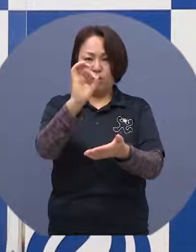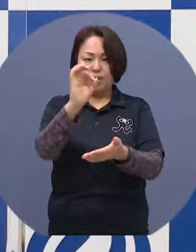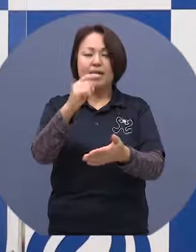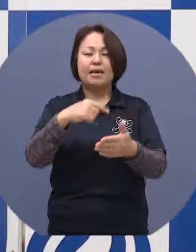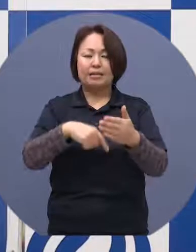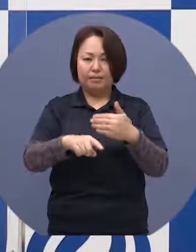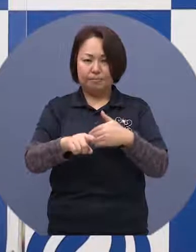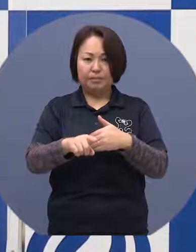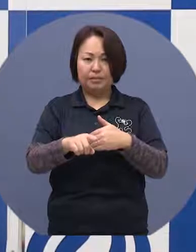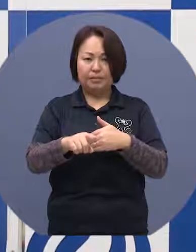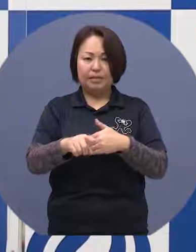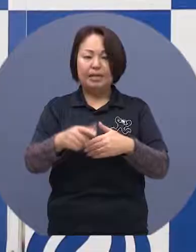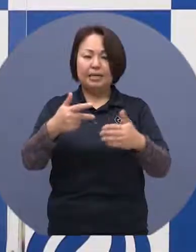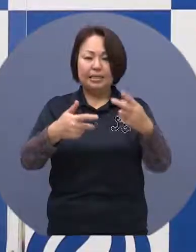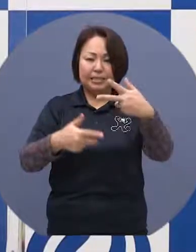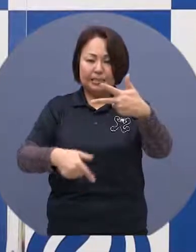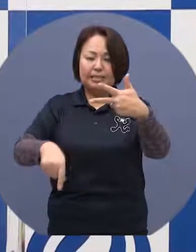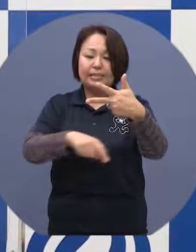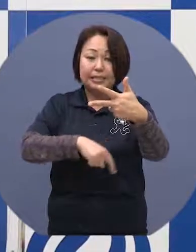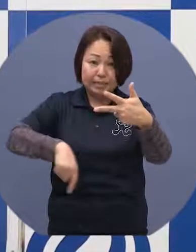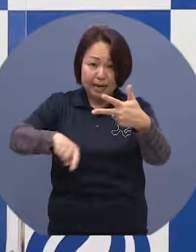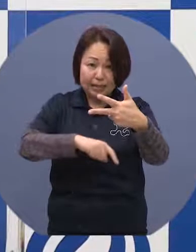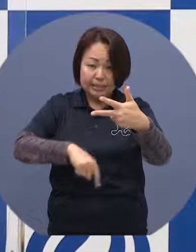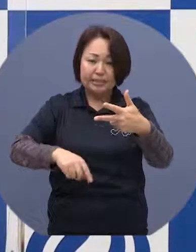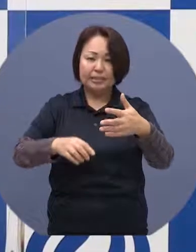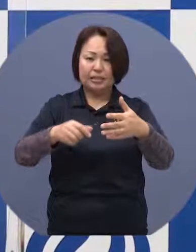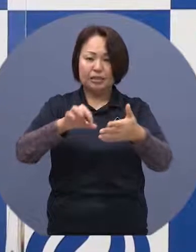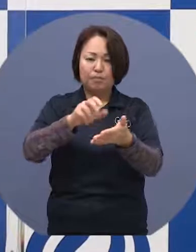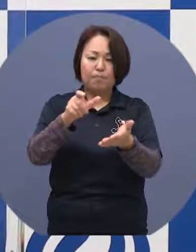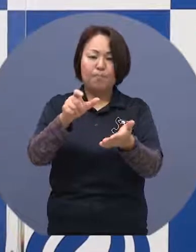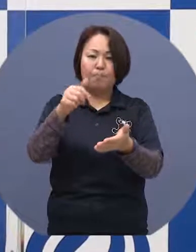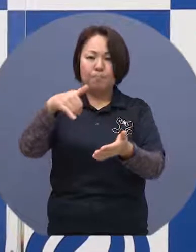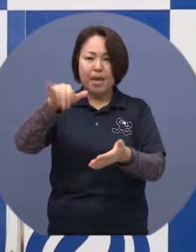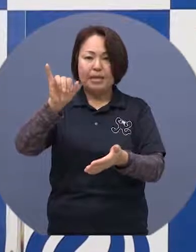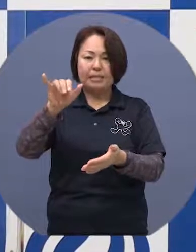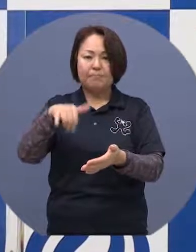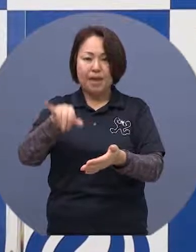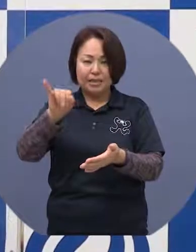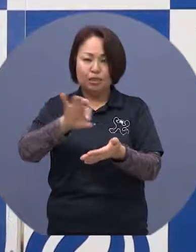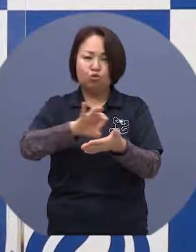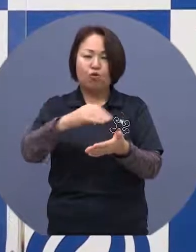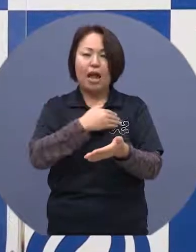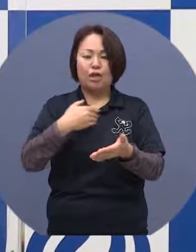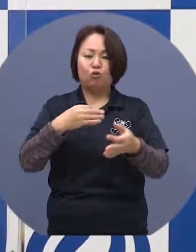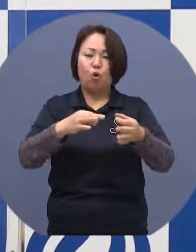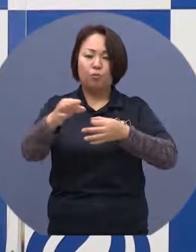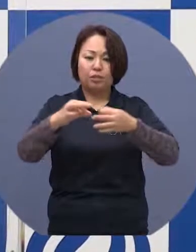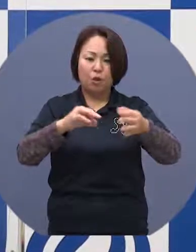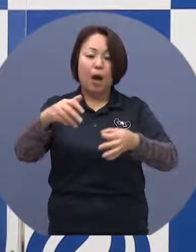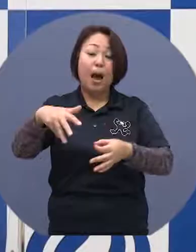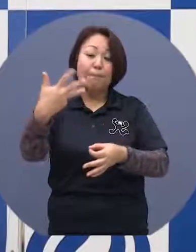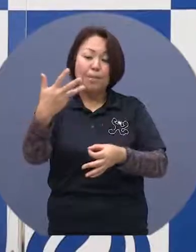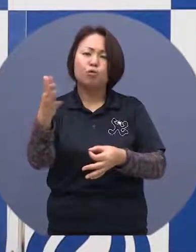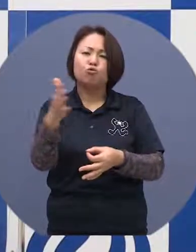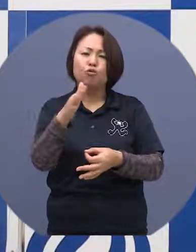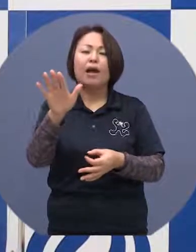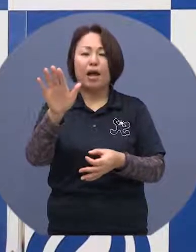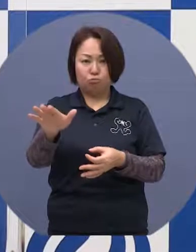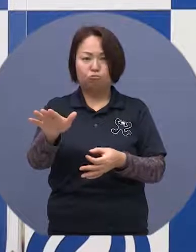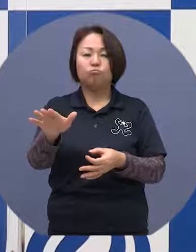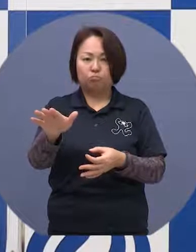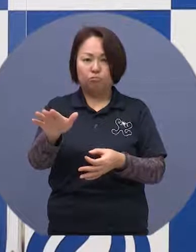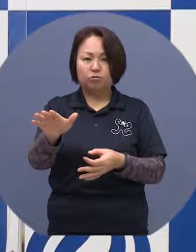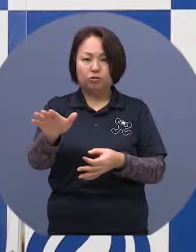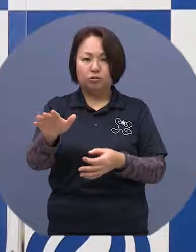800店ボードあるものというふうに認識をさせていただいておりますこのペーペーのキャッシュレスが導入された店舗のうち